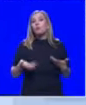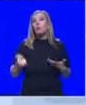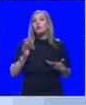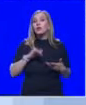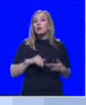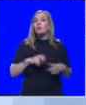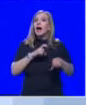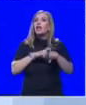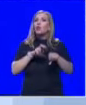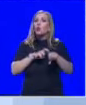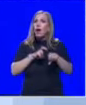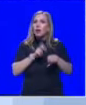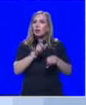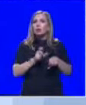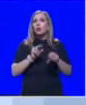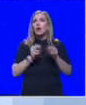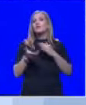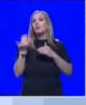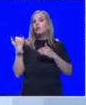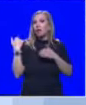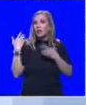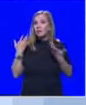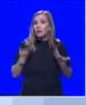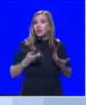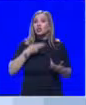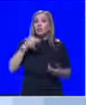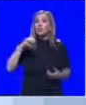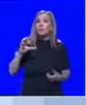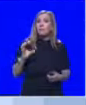е казвал и преди години, че ДПС